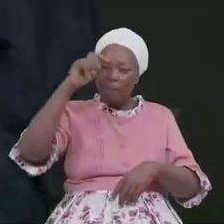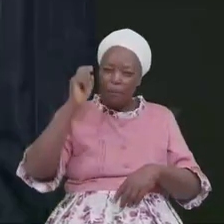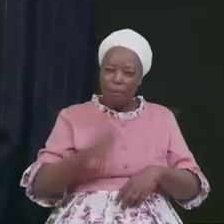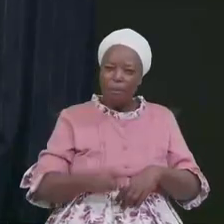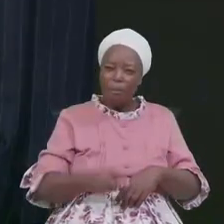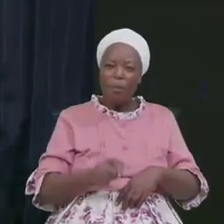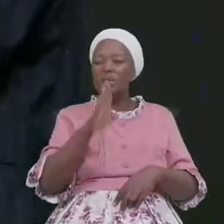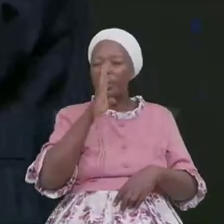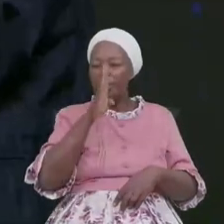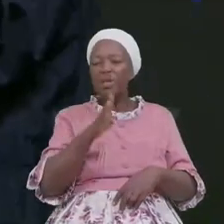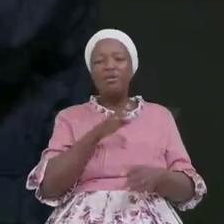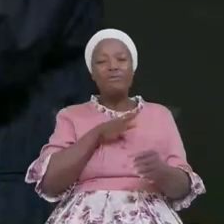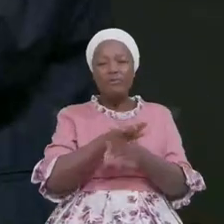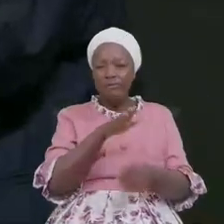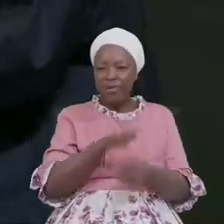s'accomplir.